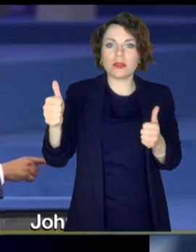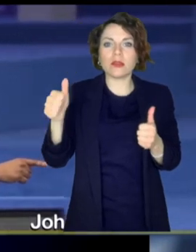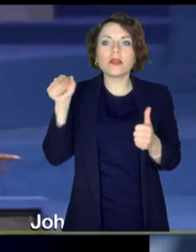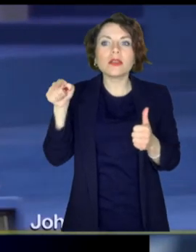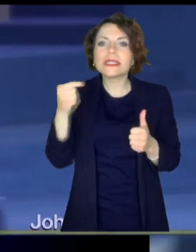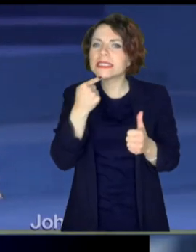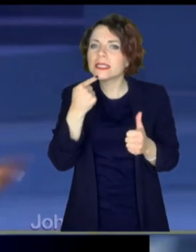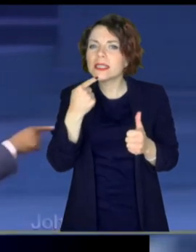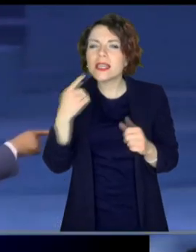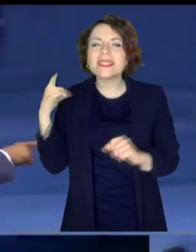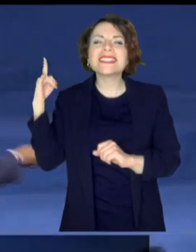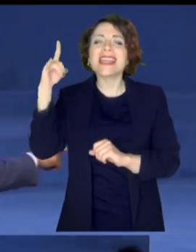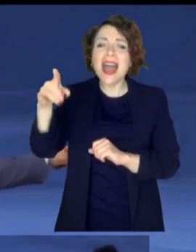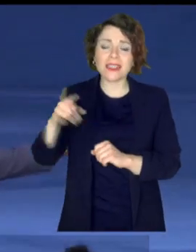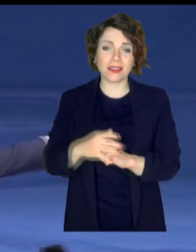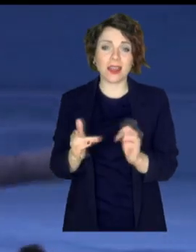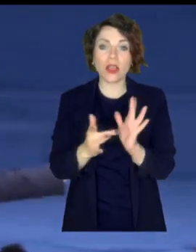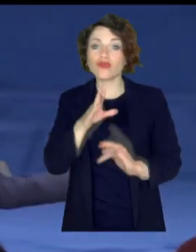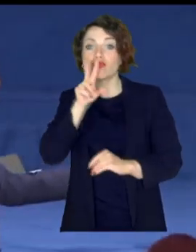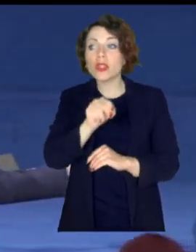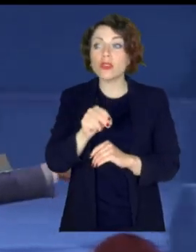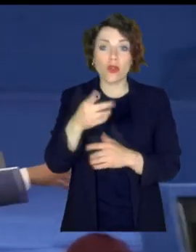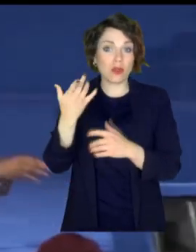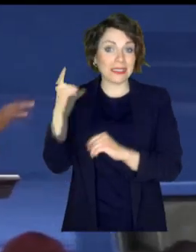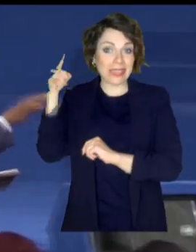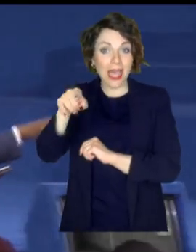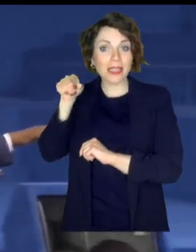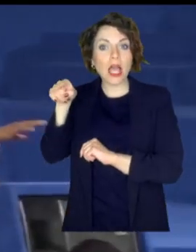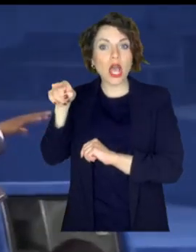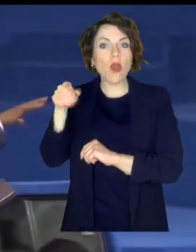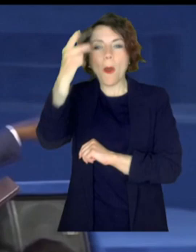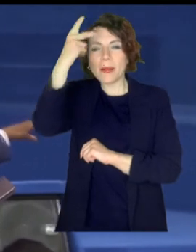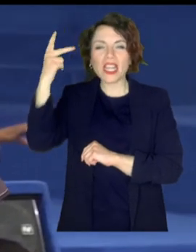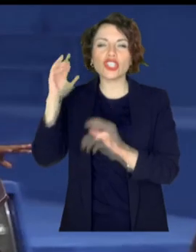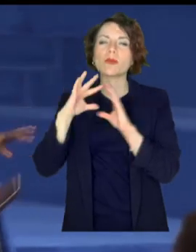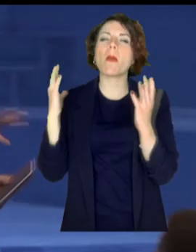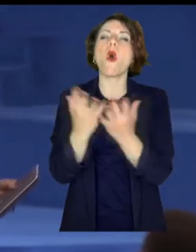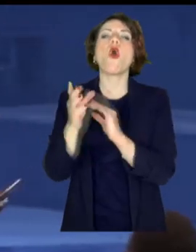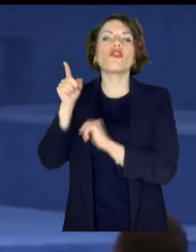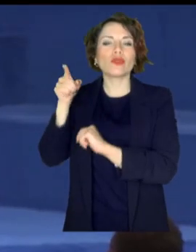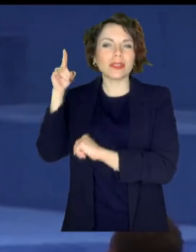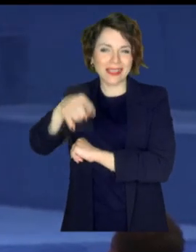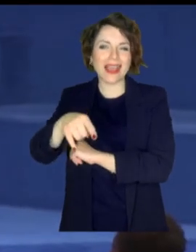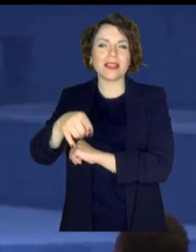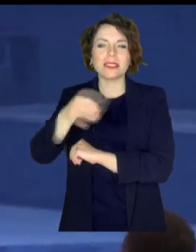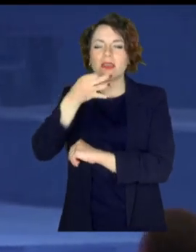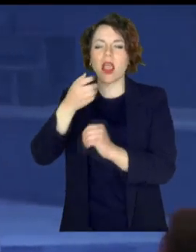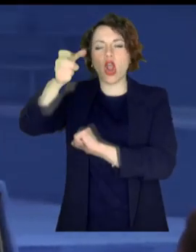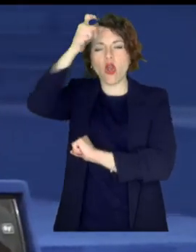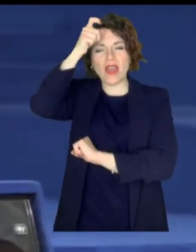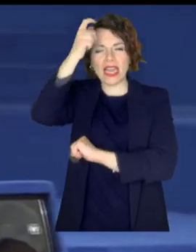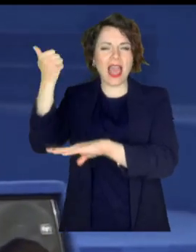Satana. Gesù ha detto che Satana è il principe di questo cosmos, il governante. La parola principe lì vuol dire